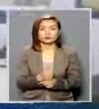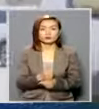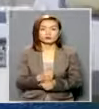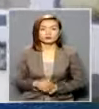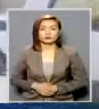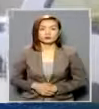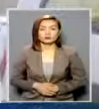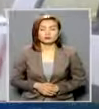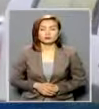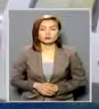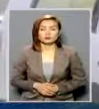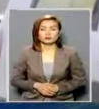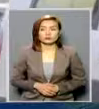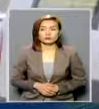енді.